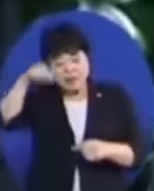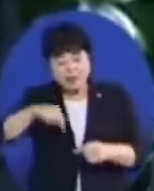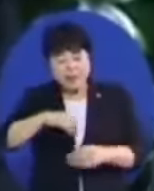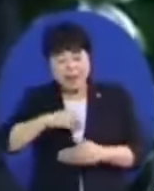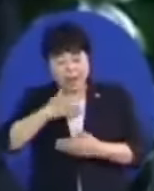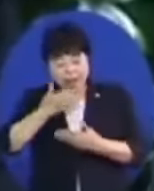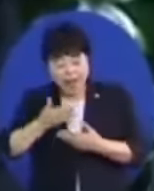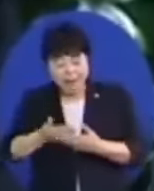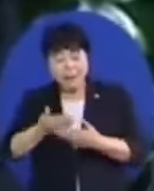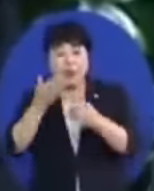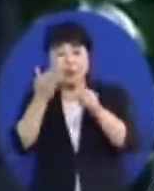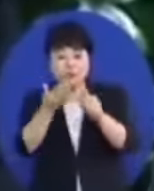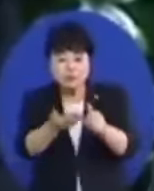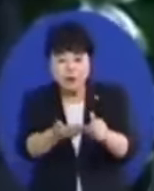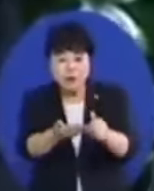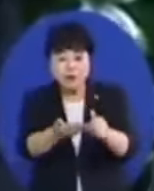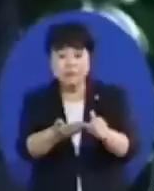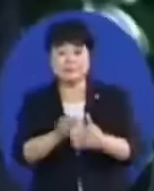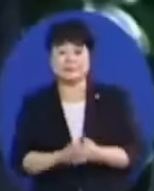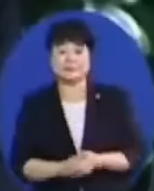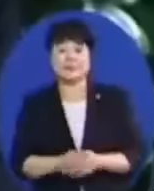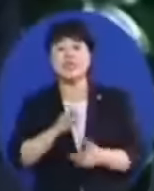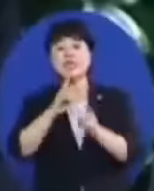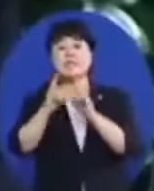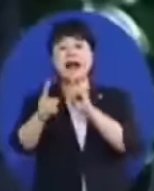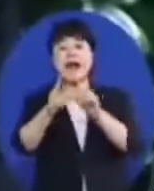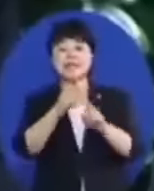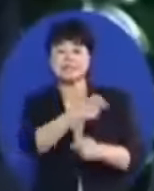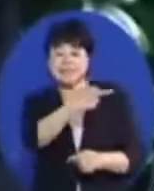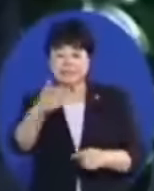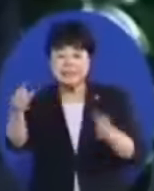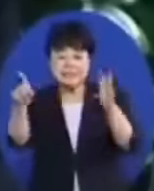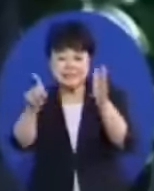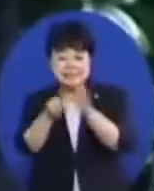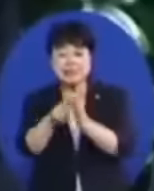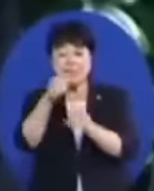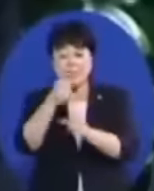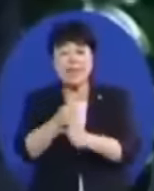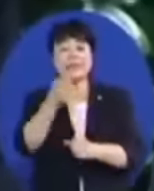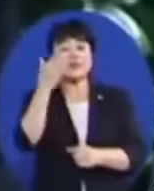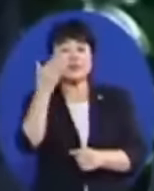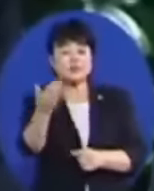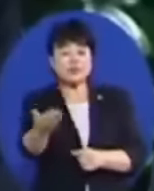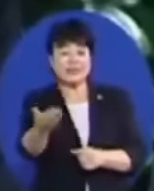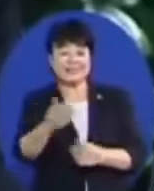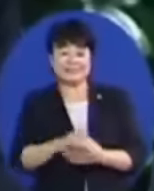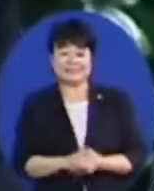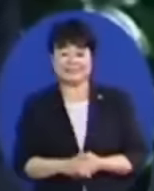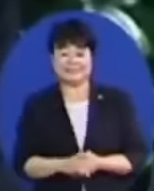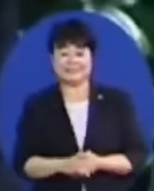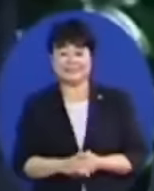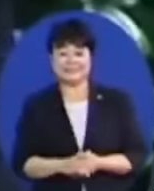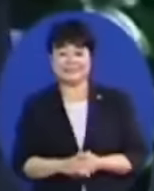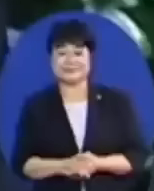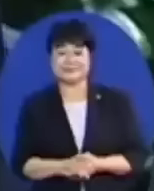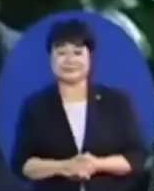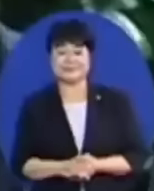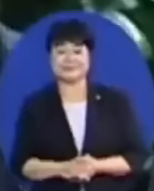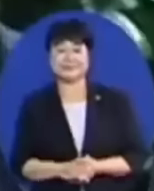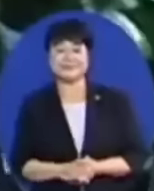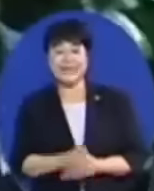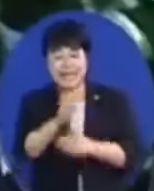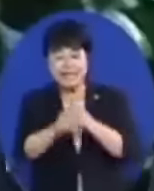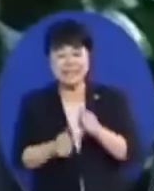감동을 받게 할 때는 이 말씀이 우리에게 큰 믿음을 만들어주는 것입니다. 수학자였던